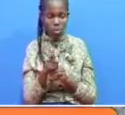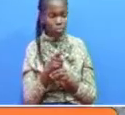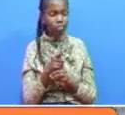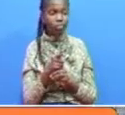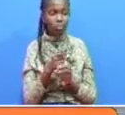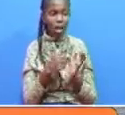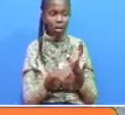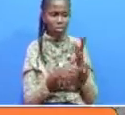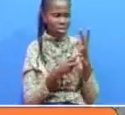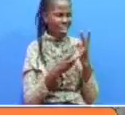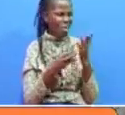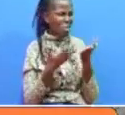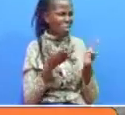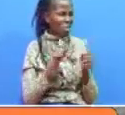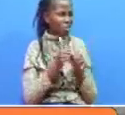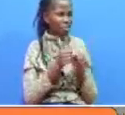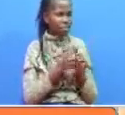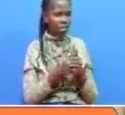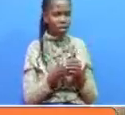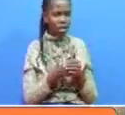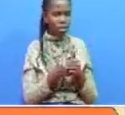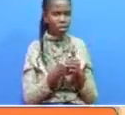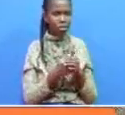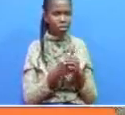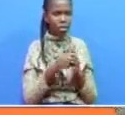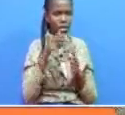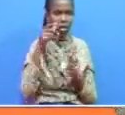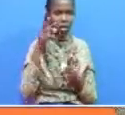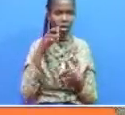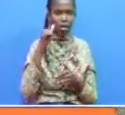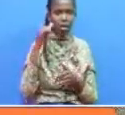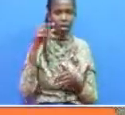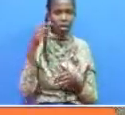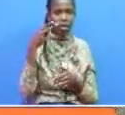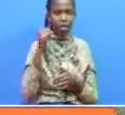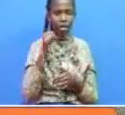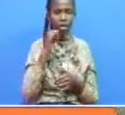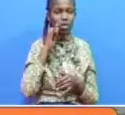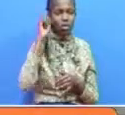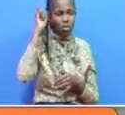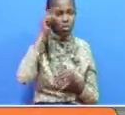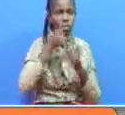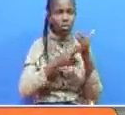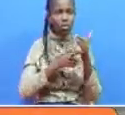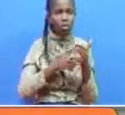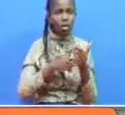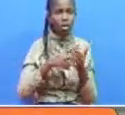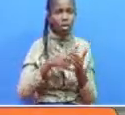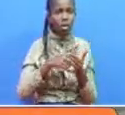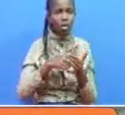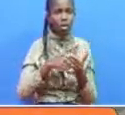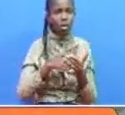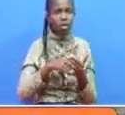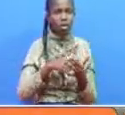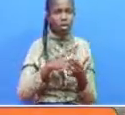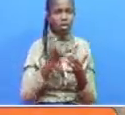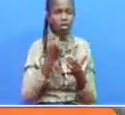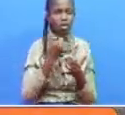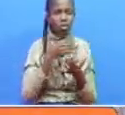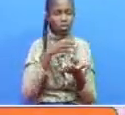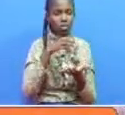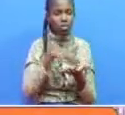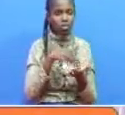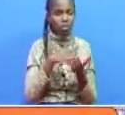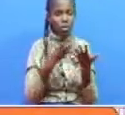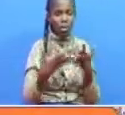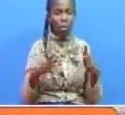mtemakuni. Ya nini? Ni hovu dhisa mwini wa Ruto, rigadi kashagwa, haiweta kananu na amino kwa rikana na makwani makwasa mali ya mwene ndhi. Nikoti